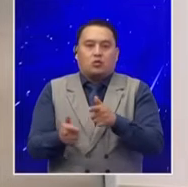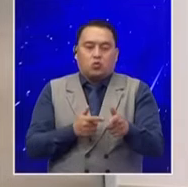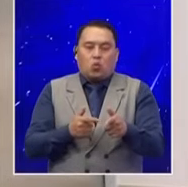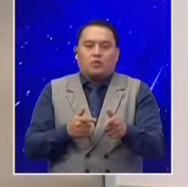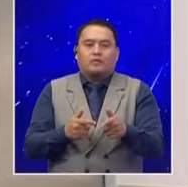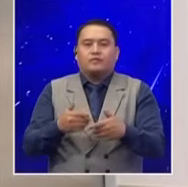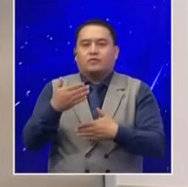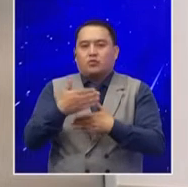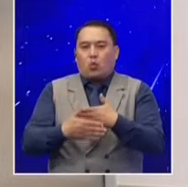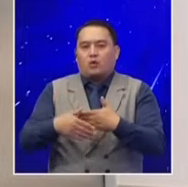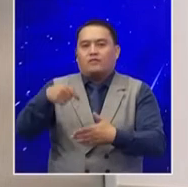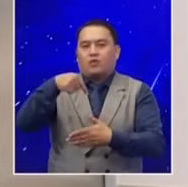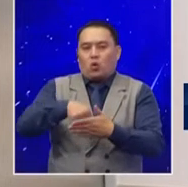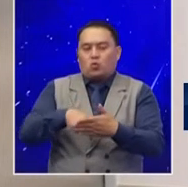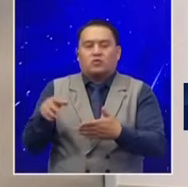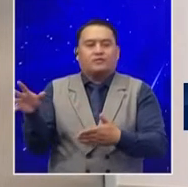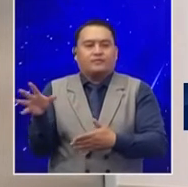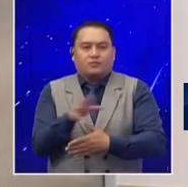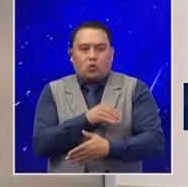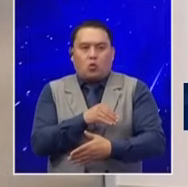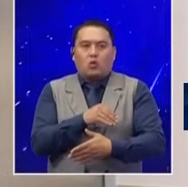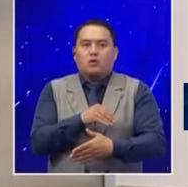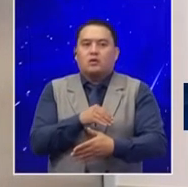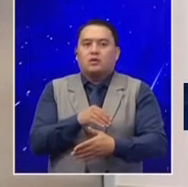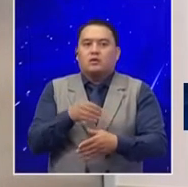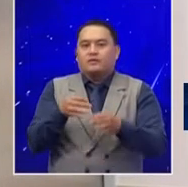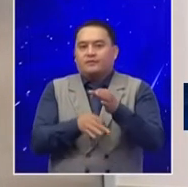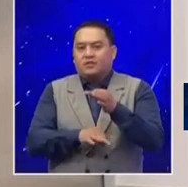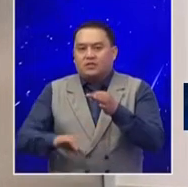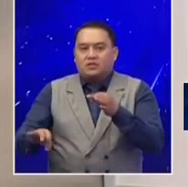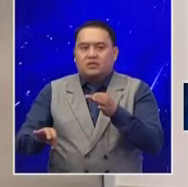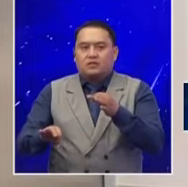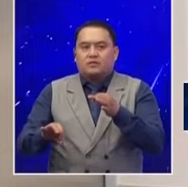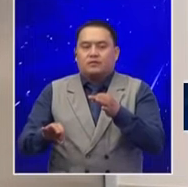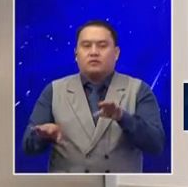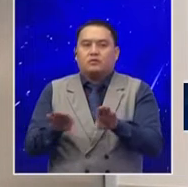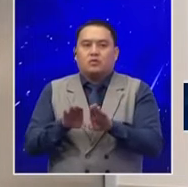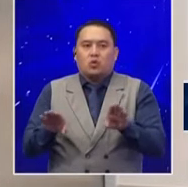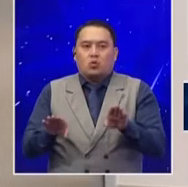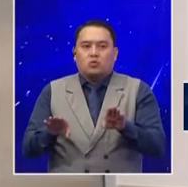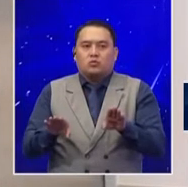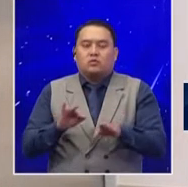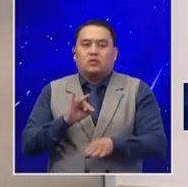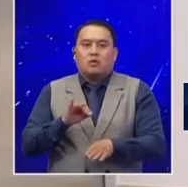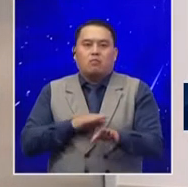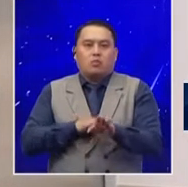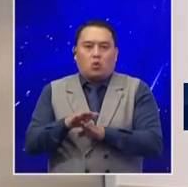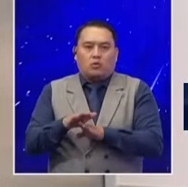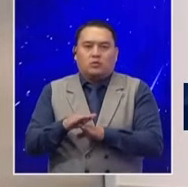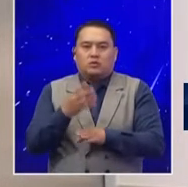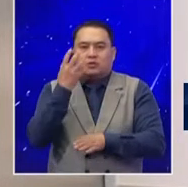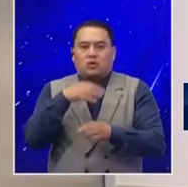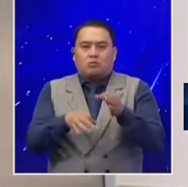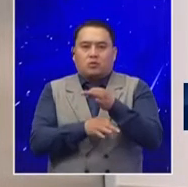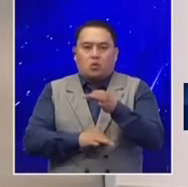работы внутренние, наружные. Также инженерные сети, также вот наружные. Полностью